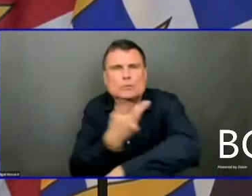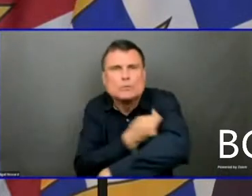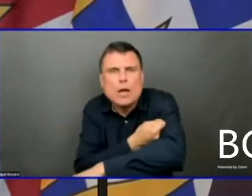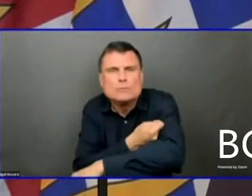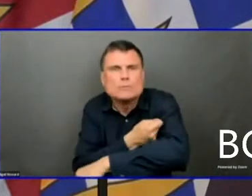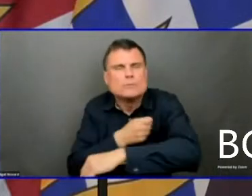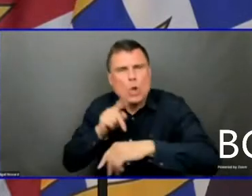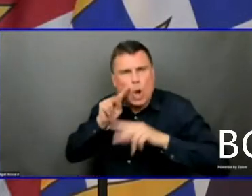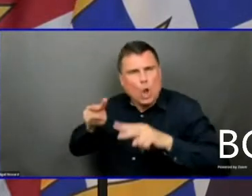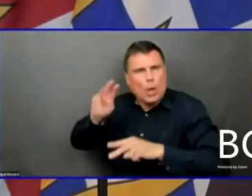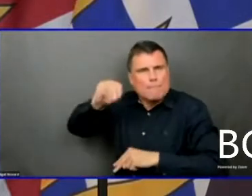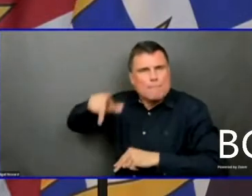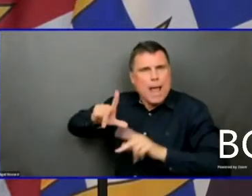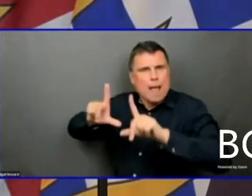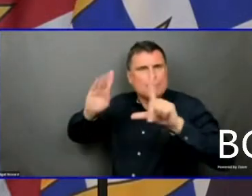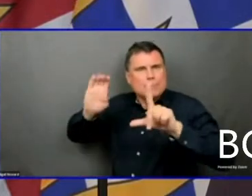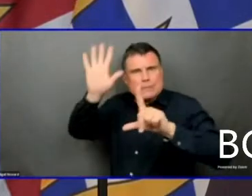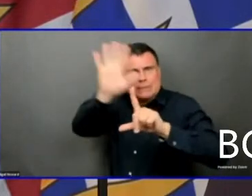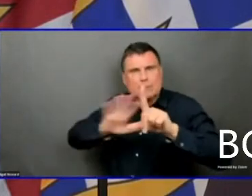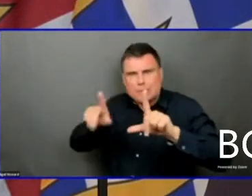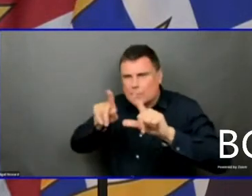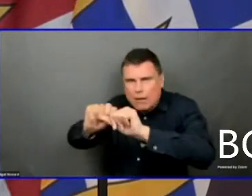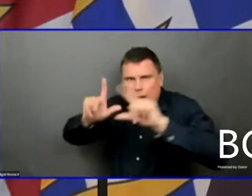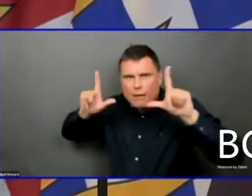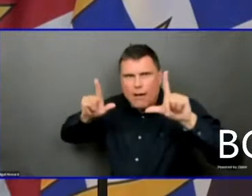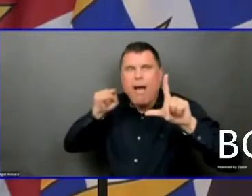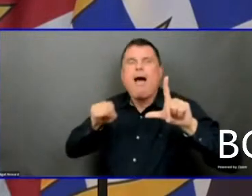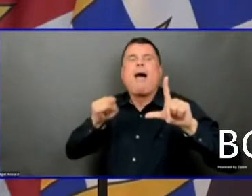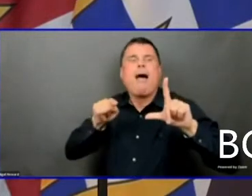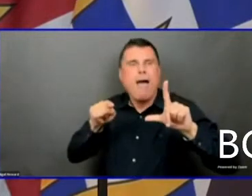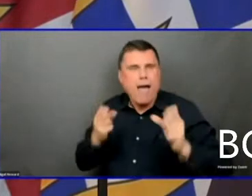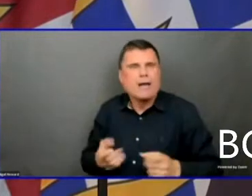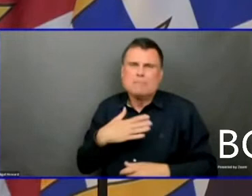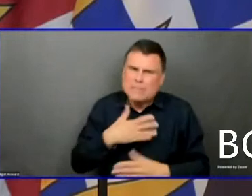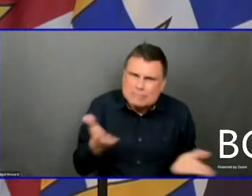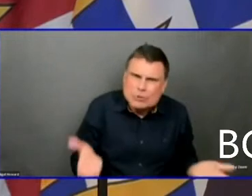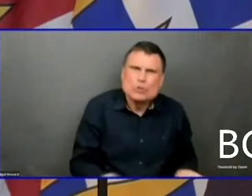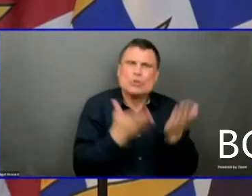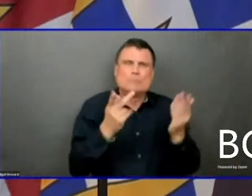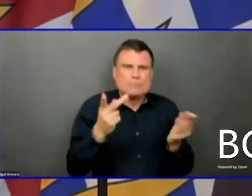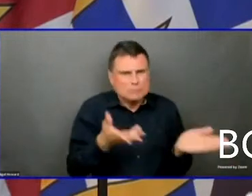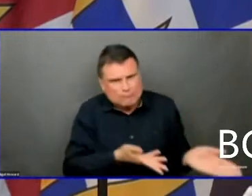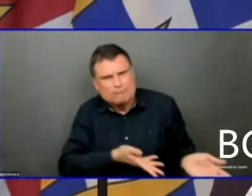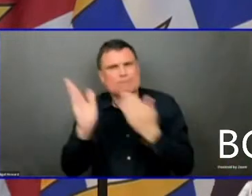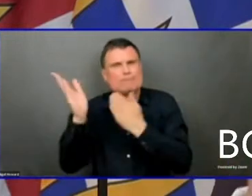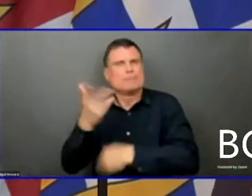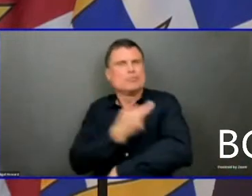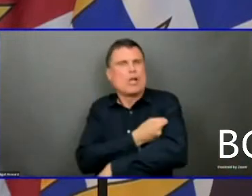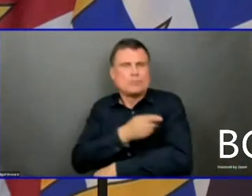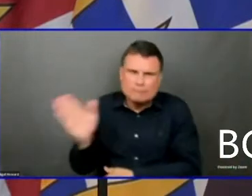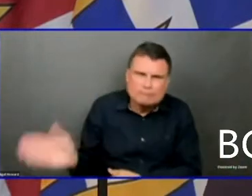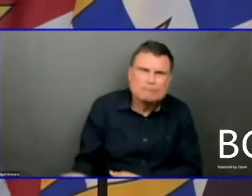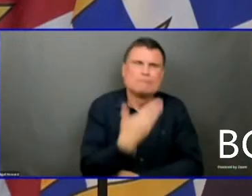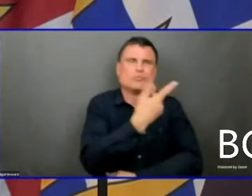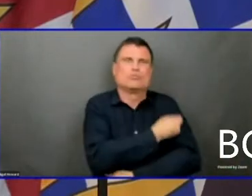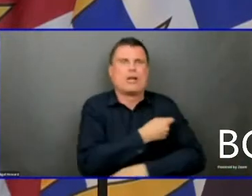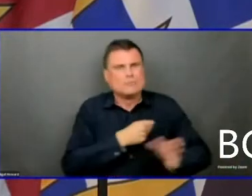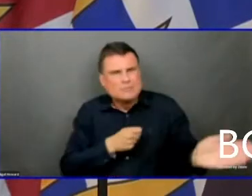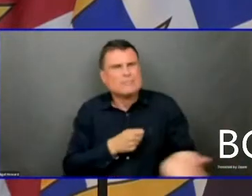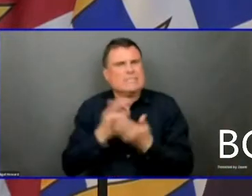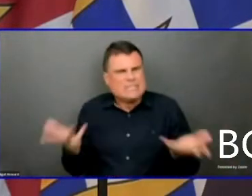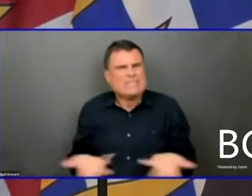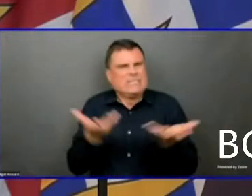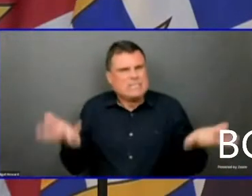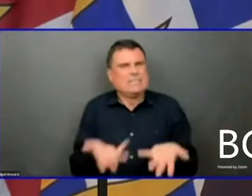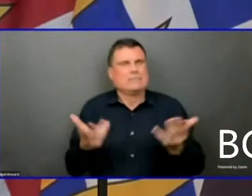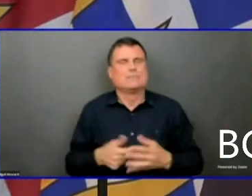少不是这个原因，他这个伯尼医生已经解释了。所以同时呢，他也是说到了，就是热